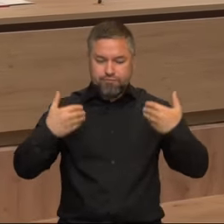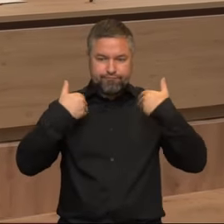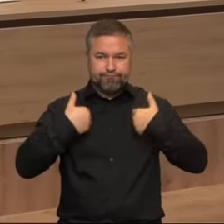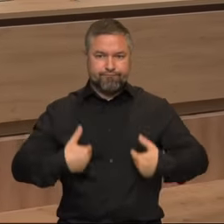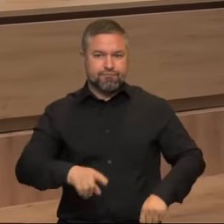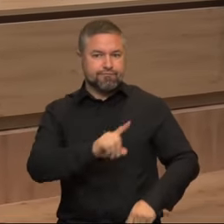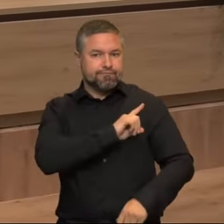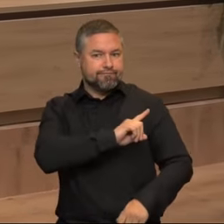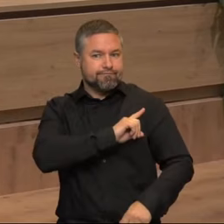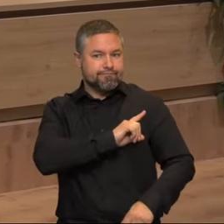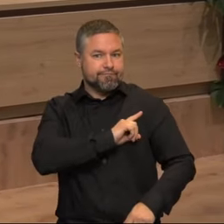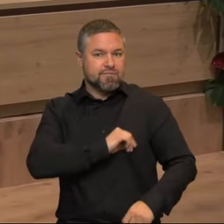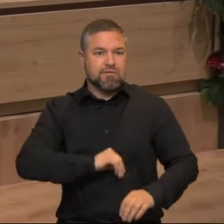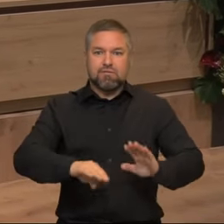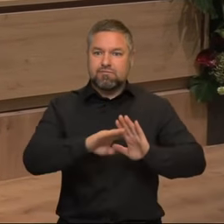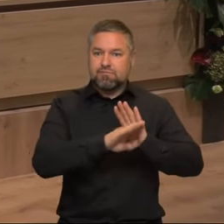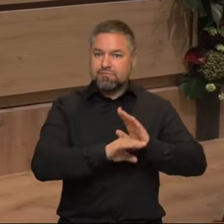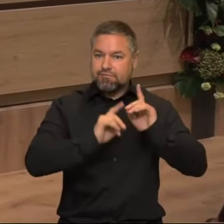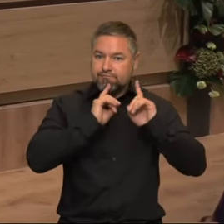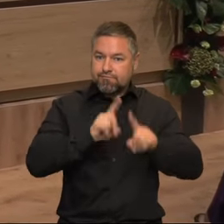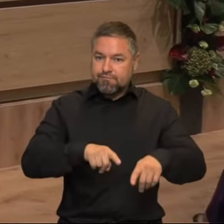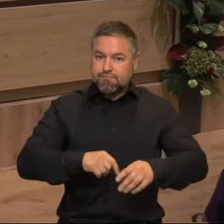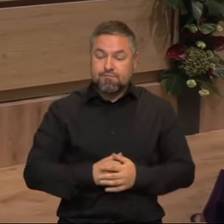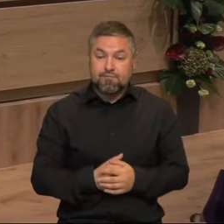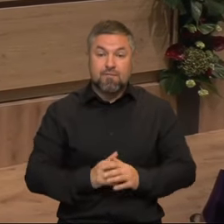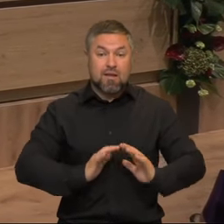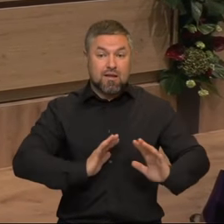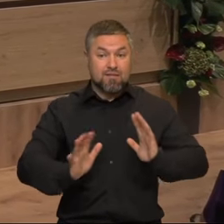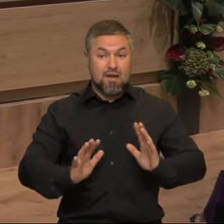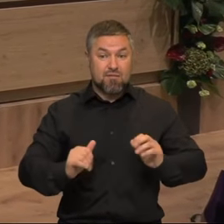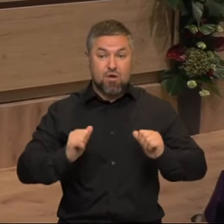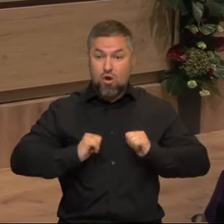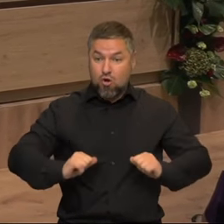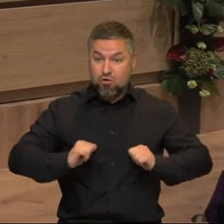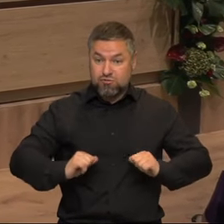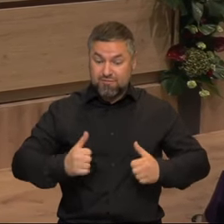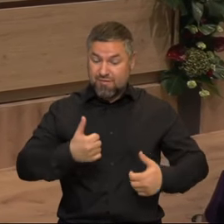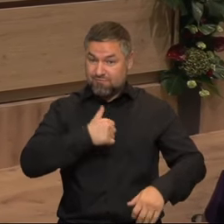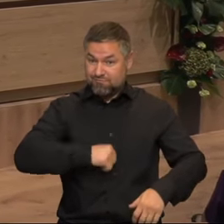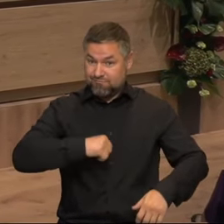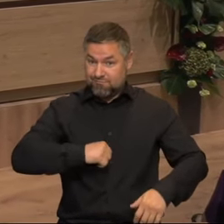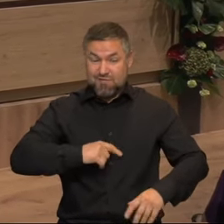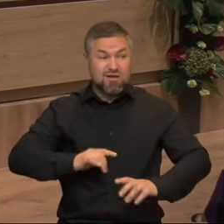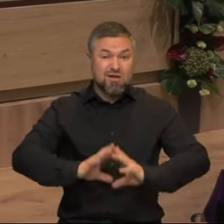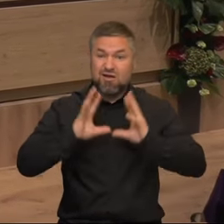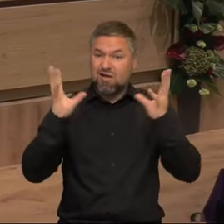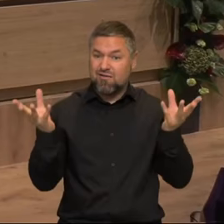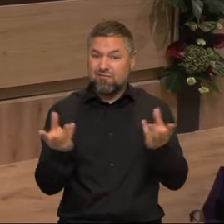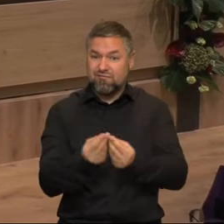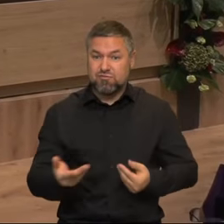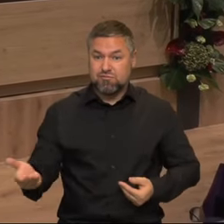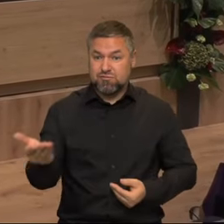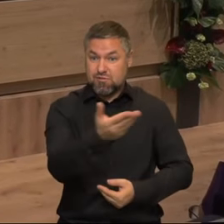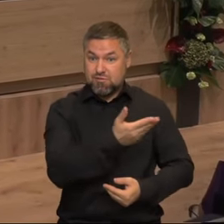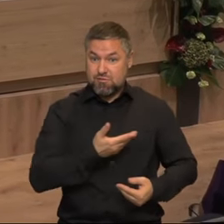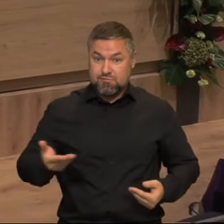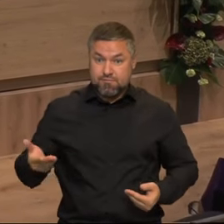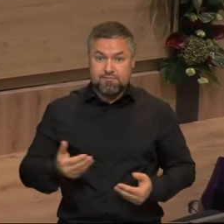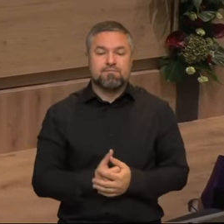i przestrzeganiu bieżących zaleceń. Dbajmy o siebie samych i nas wszystkich